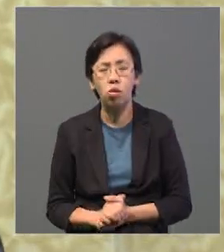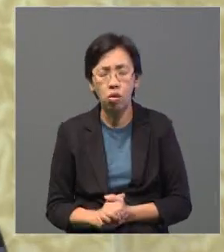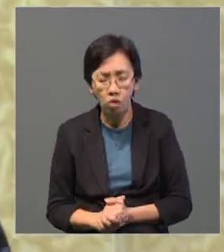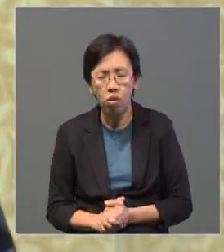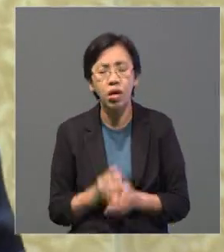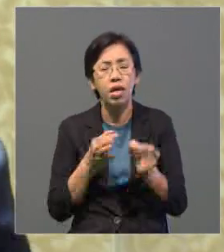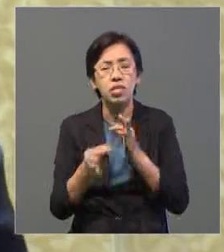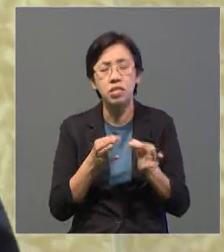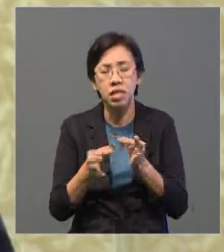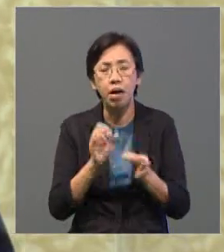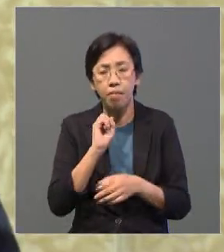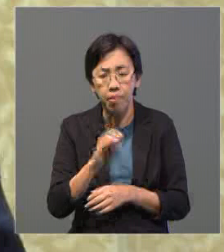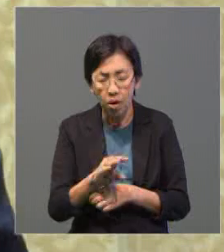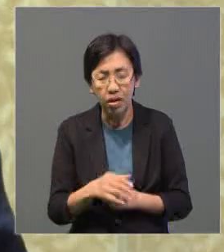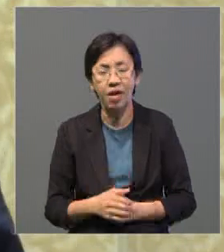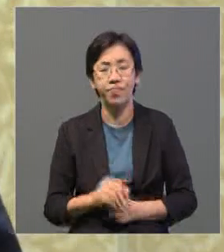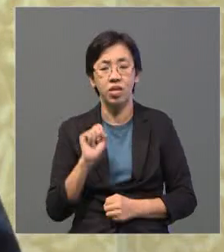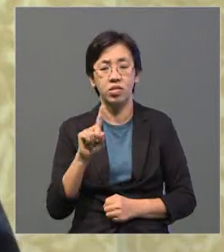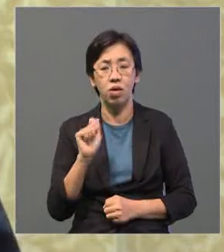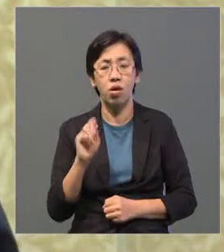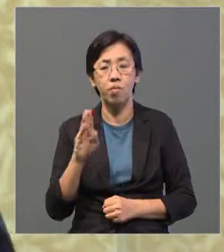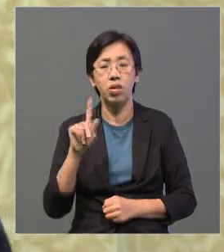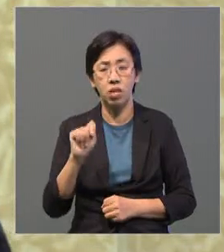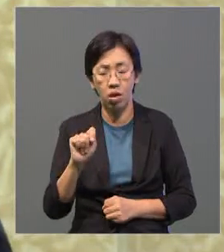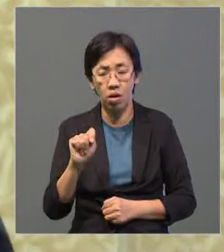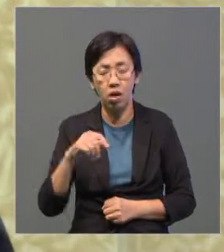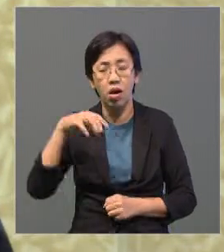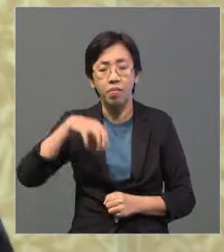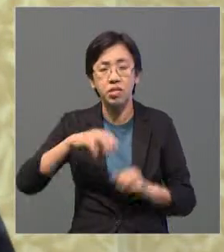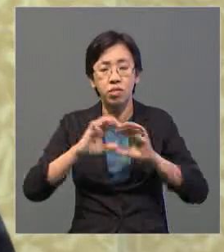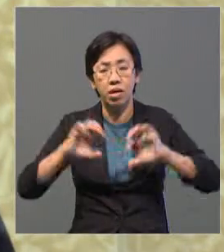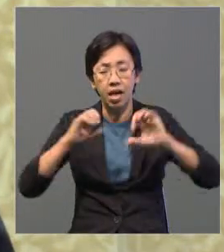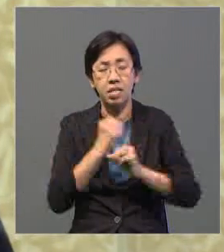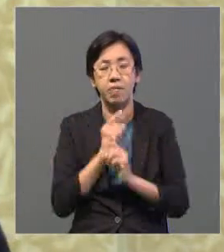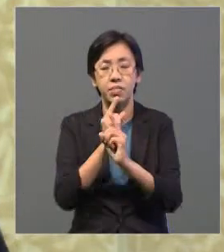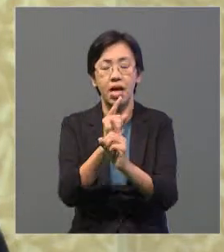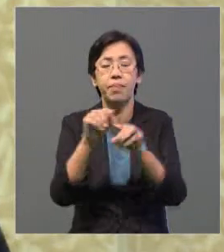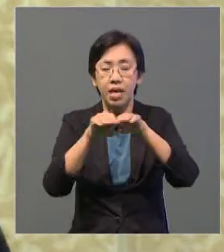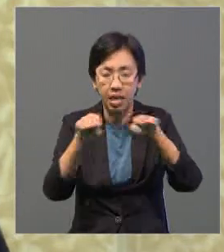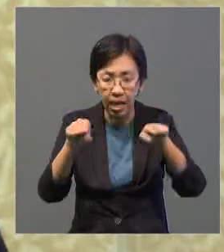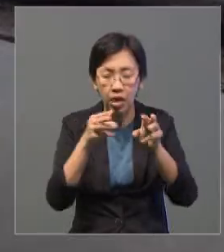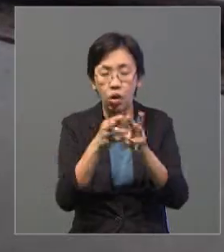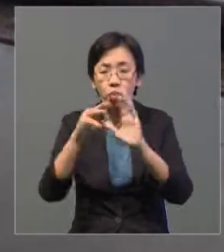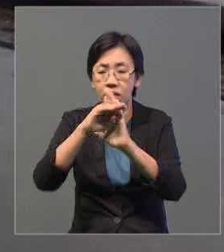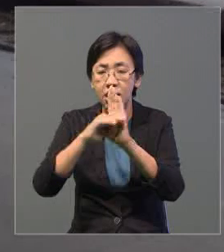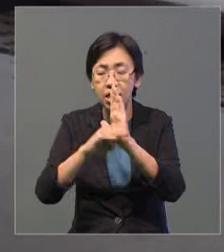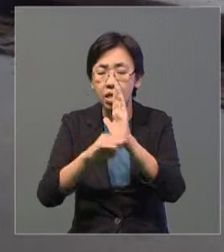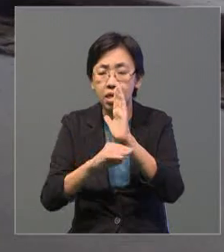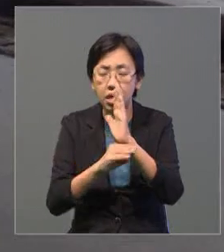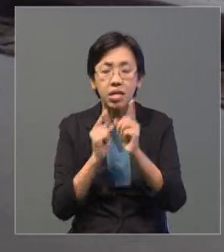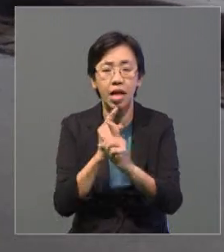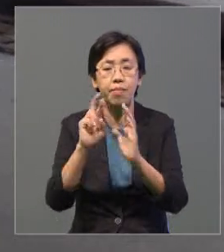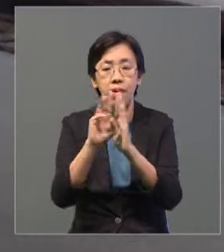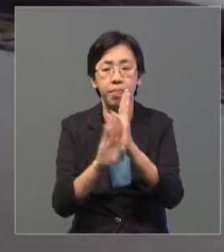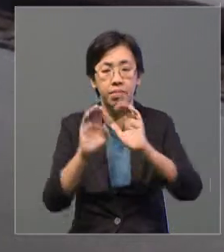ในธรรมนูญเดียวกันพร้อมกับมีการย้ำว่าส.อบตเป็นส่วนราชการหนึ่งที่ต้องปฏิบัติตามหลักเกณฑ์และแนวทางในกลไกของ